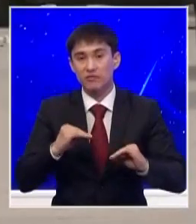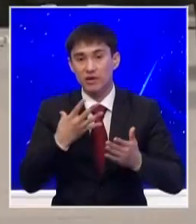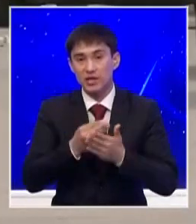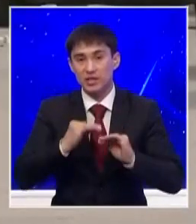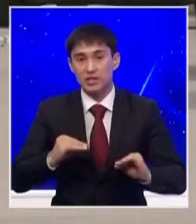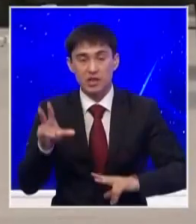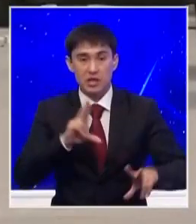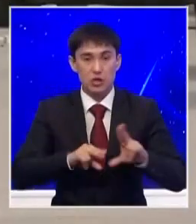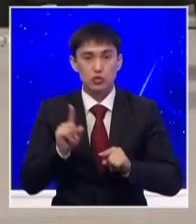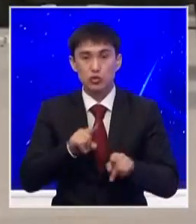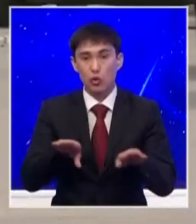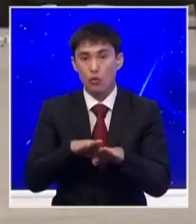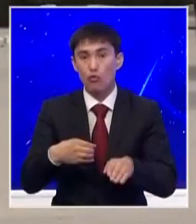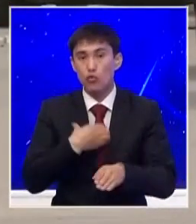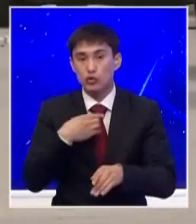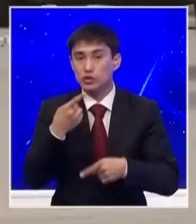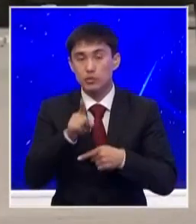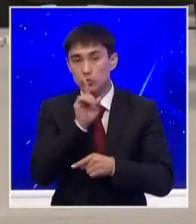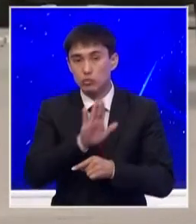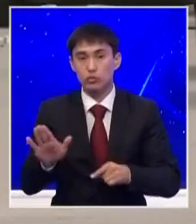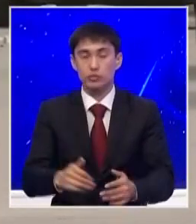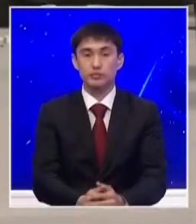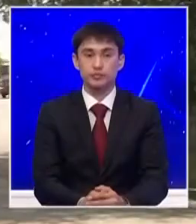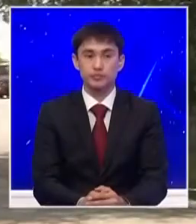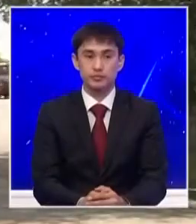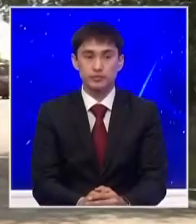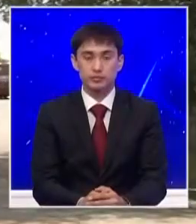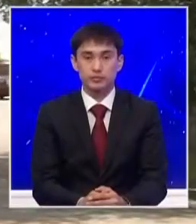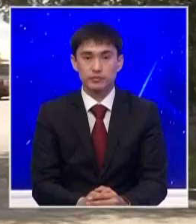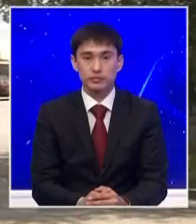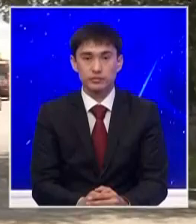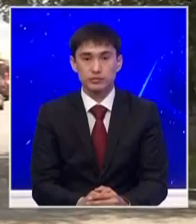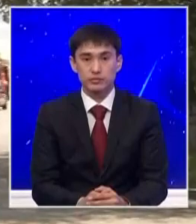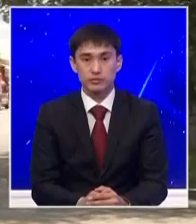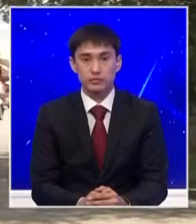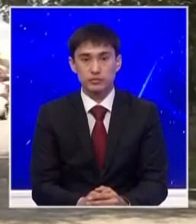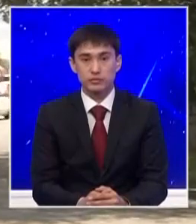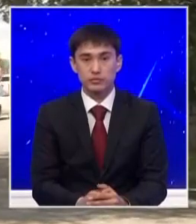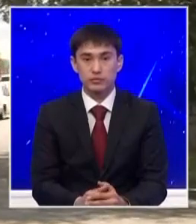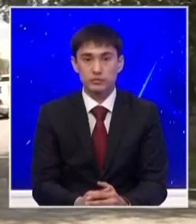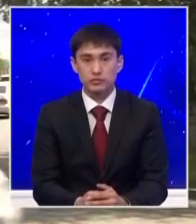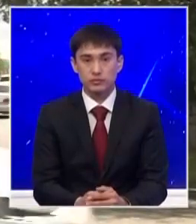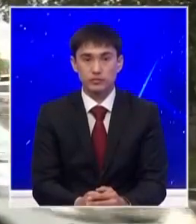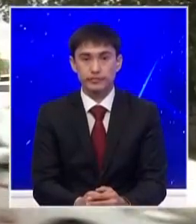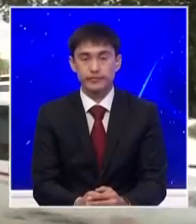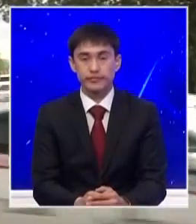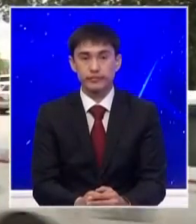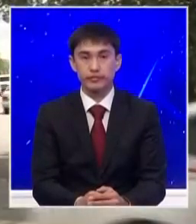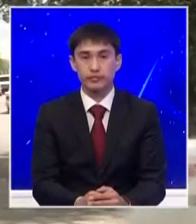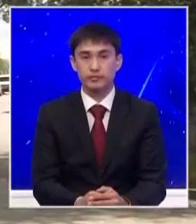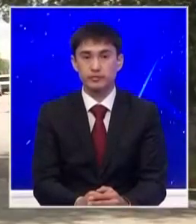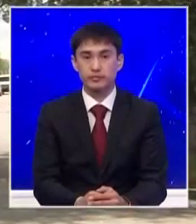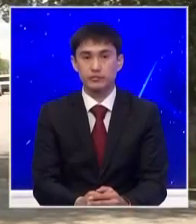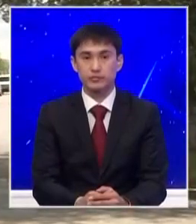в надежде, что такого ужаса с ними никогда не произойдет. Аида Ахметова, Мадина Муратбекқызы, Жайық Курманбаев, телеканал